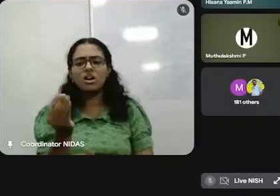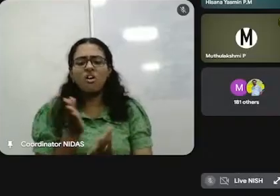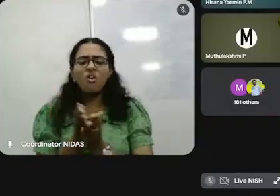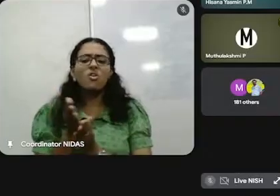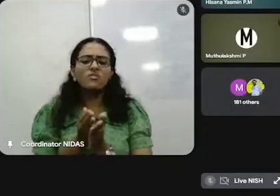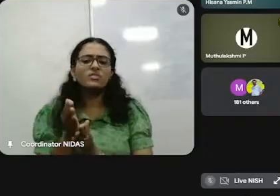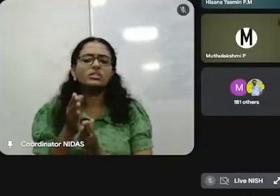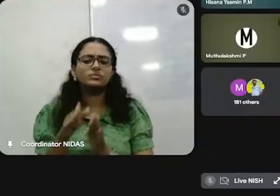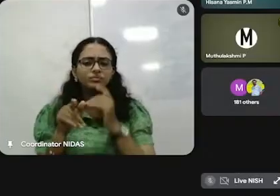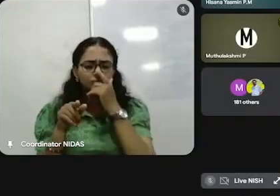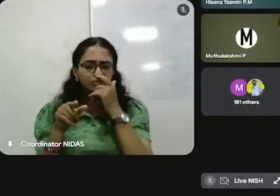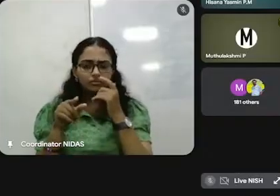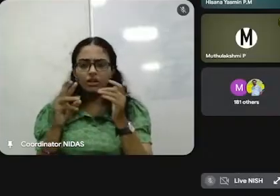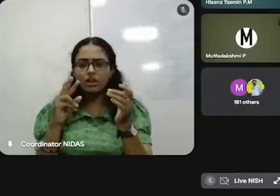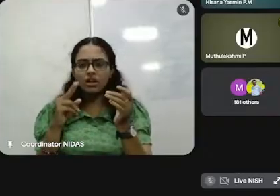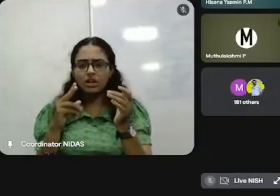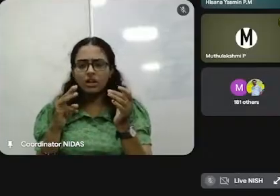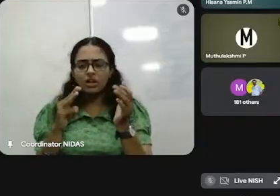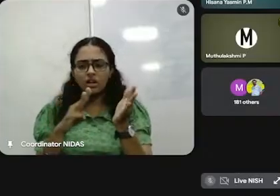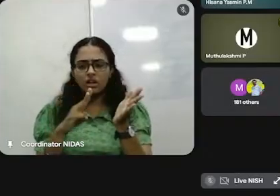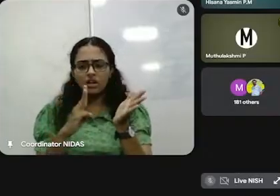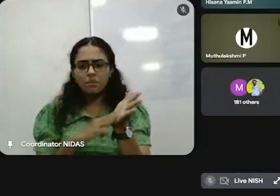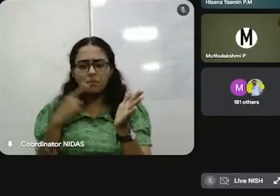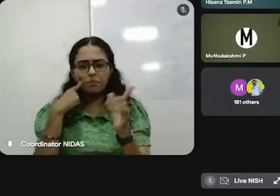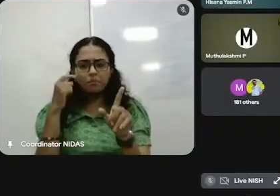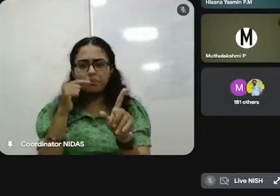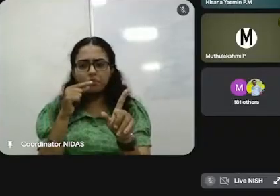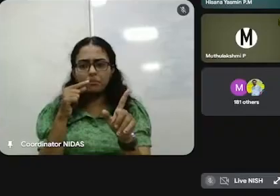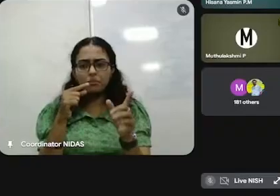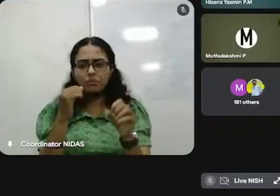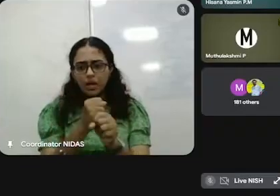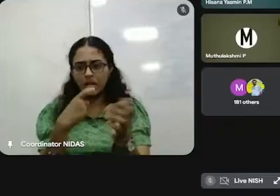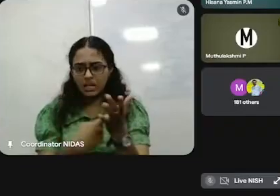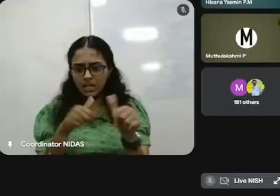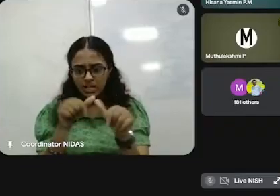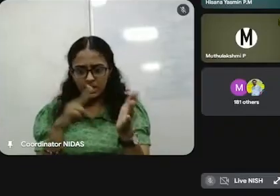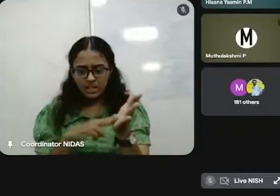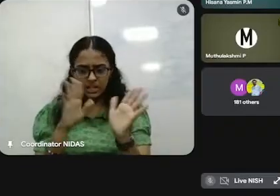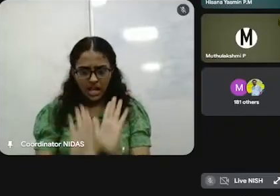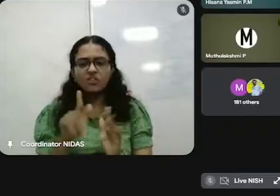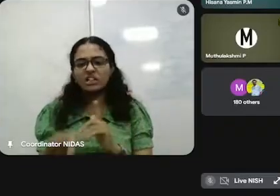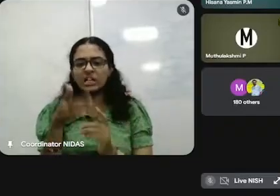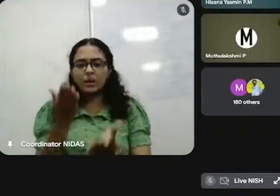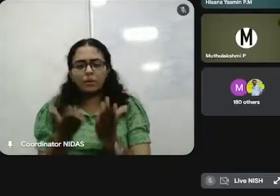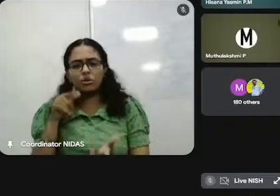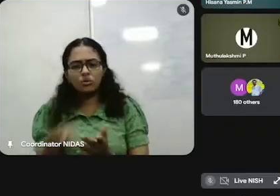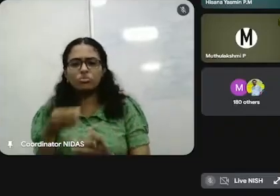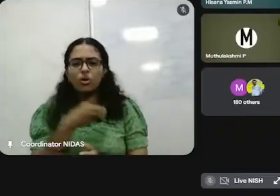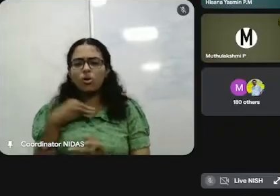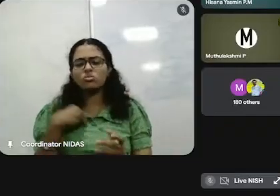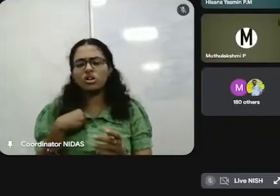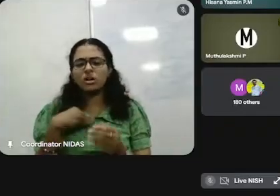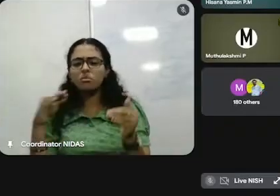മൈഗ്രെയിന്റെ ബുദ്ധിമുട്ടാണോ ഇത്? മൈഗ്രെയിന് പണ്ട് മരുന്ന് കഴിച്ചിരുന്നു. ഓക്കെ, അങ്ങനെയാണെങ്കിൽ ഒരു ഡോക്ടറെ ഒന്ന് കാണിക്കുന്നത്